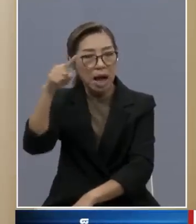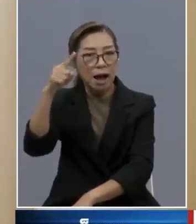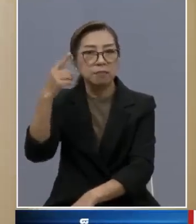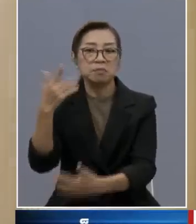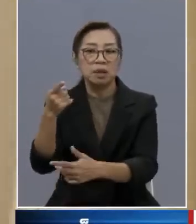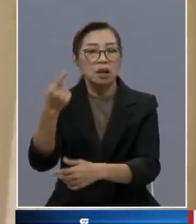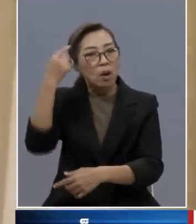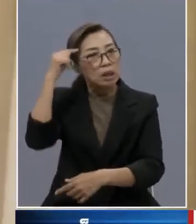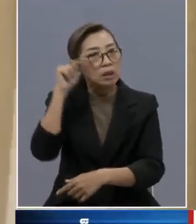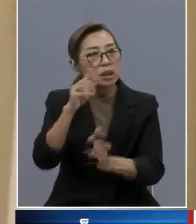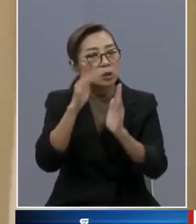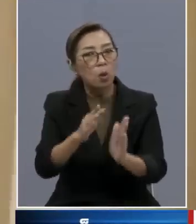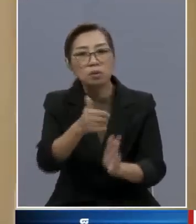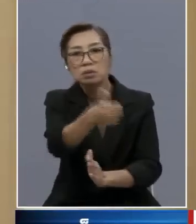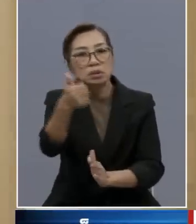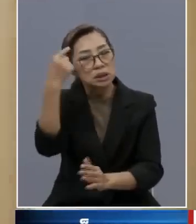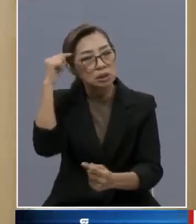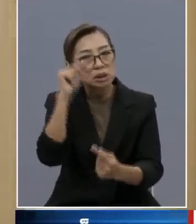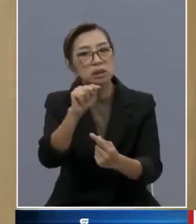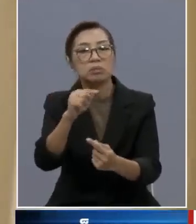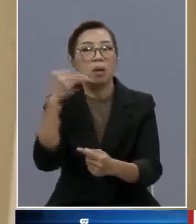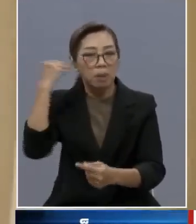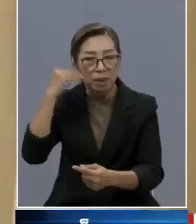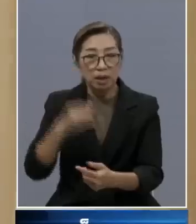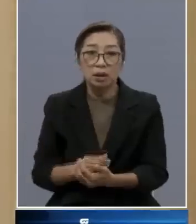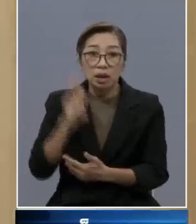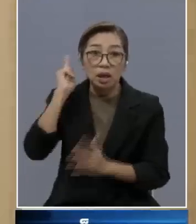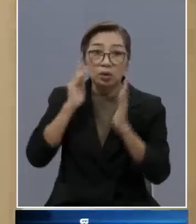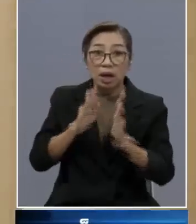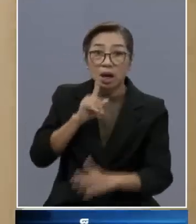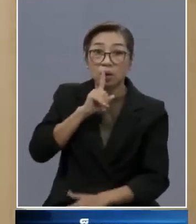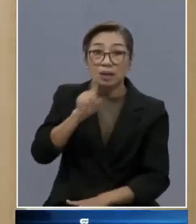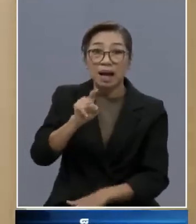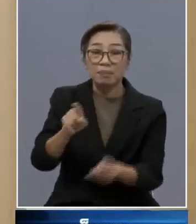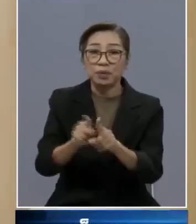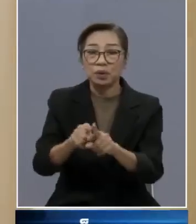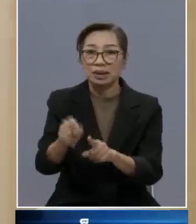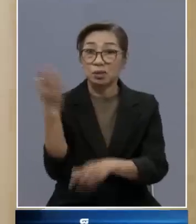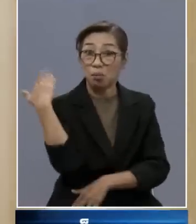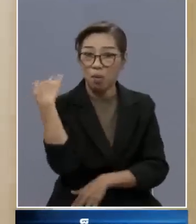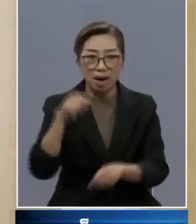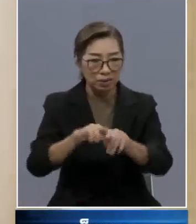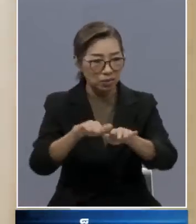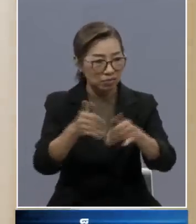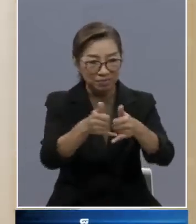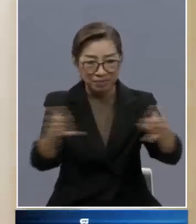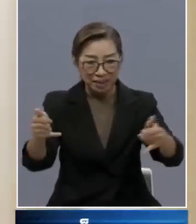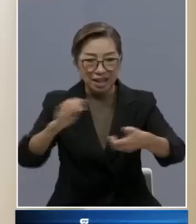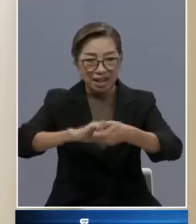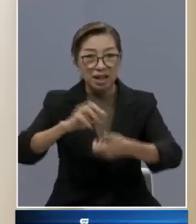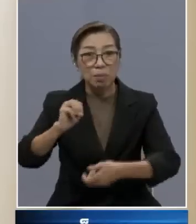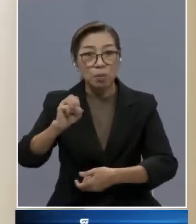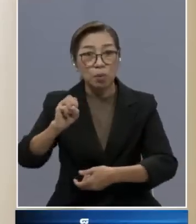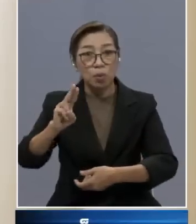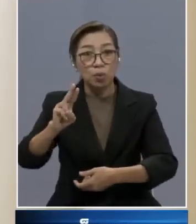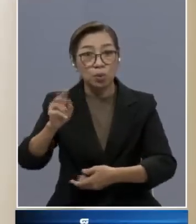นอื่นอยู่เสมอนะครับ แล้วก็กระแสข่าวที่เกิดขึ้นเมื่อวานนี้ที่ถามเหมือนกันในช่วงจังหวะที่เซ็น MOU เองเนี่ยนะครับถึงขั้นยกคำอ้างของนัก